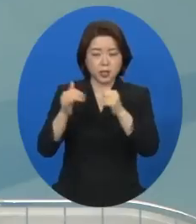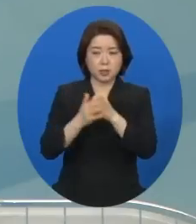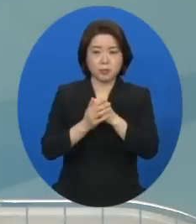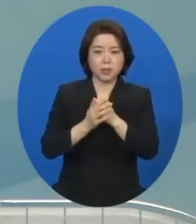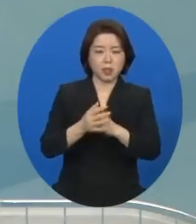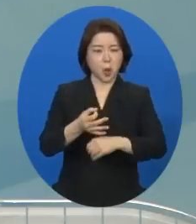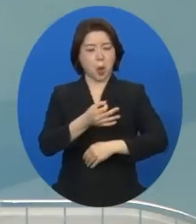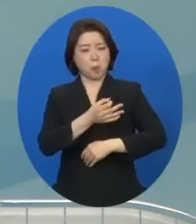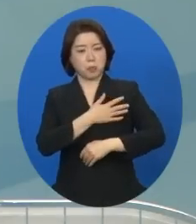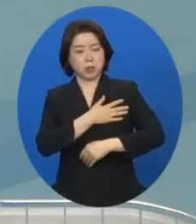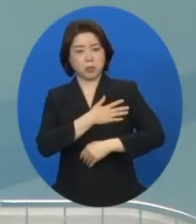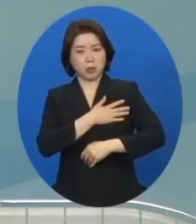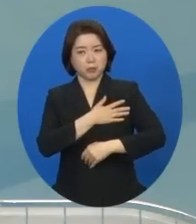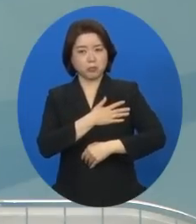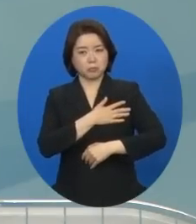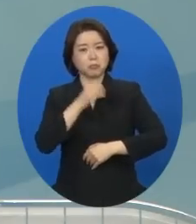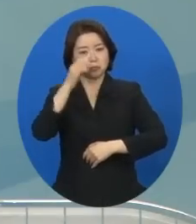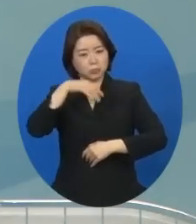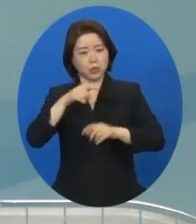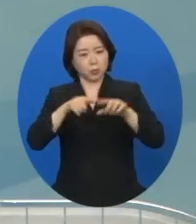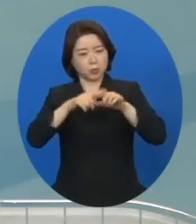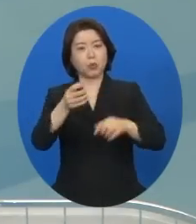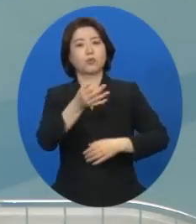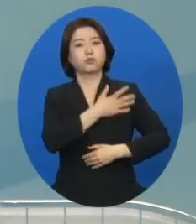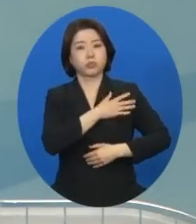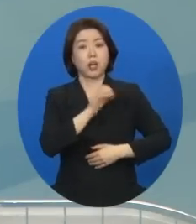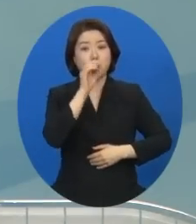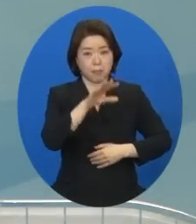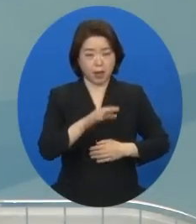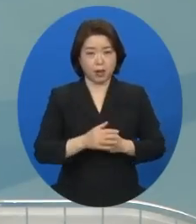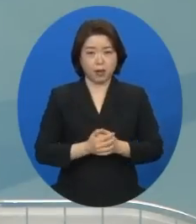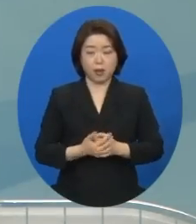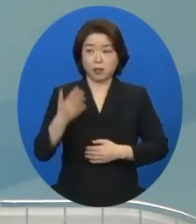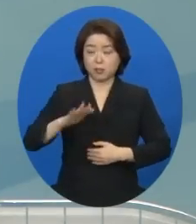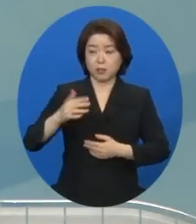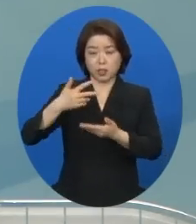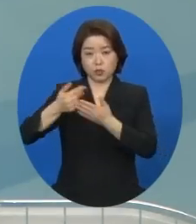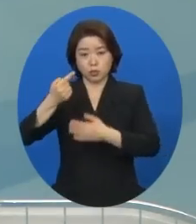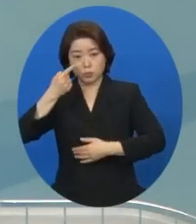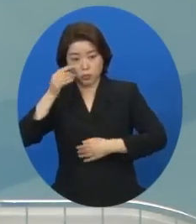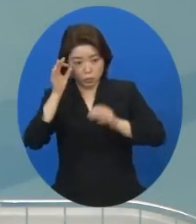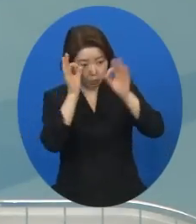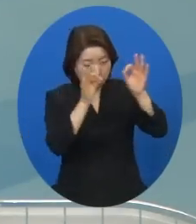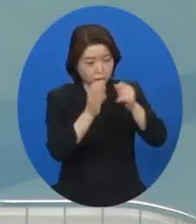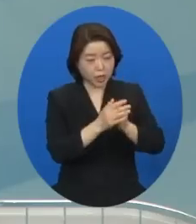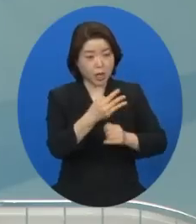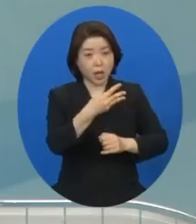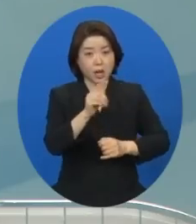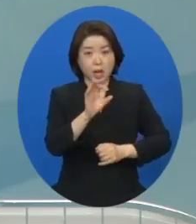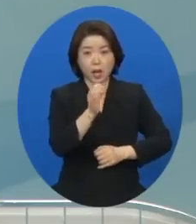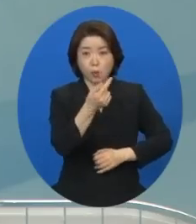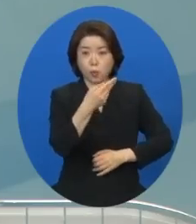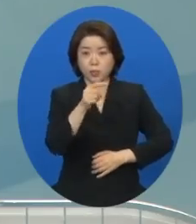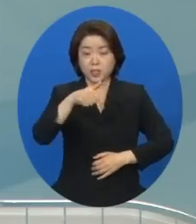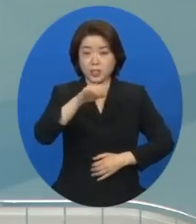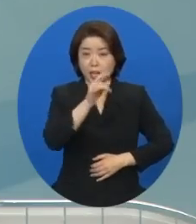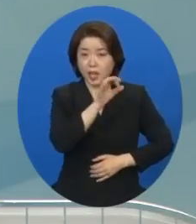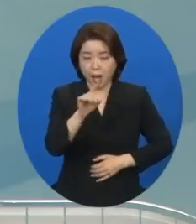부자교회라고 말하잖아요. 그런데 우리 주님의 눈에 보기에는 라오디게아 교회는 정말